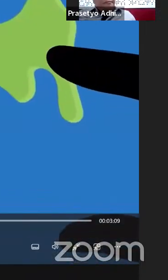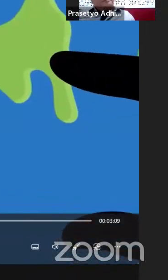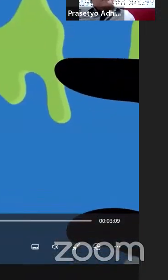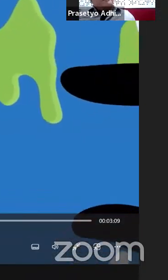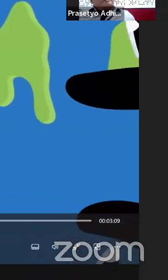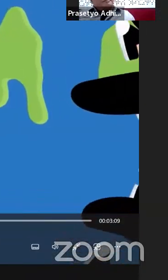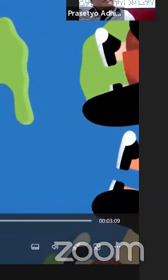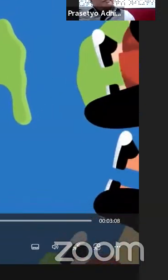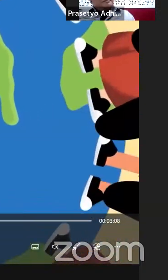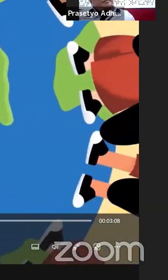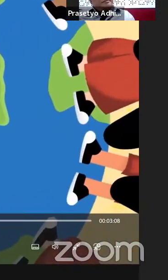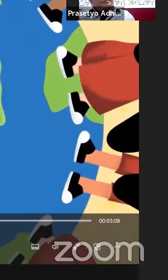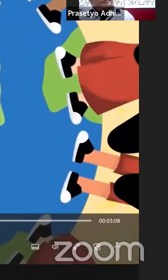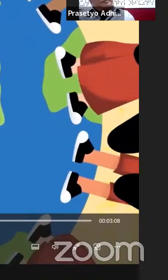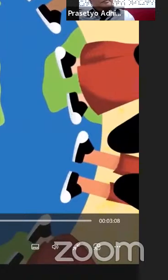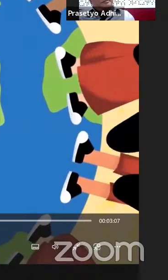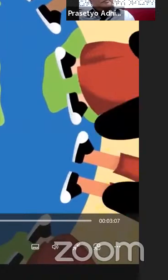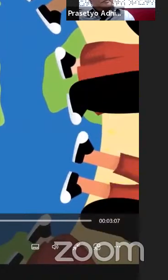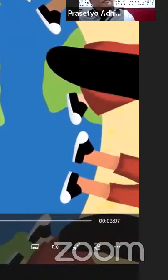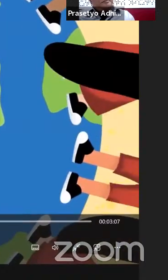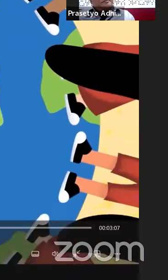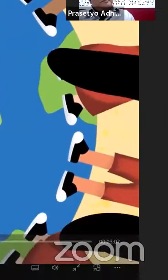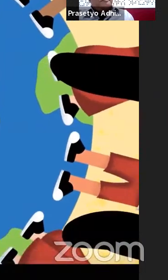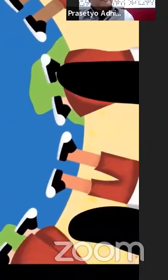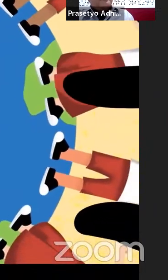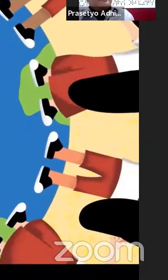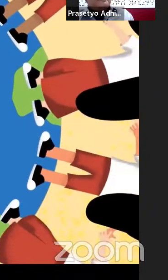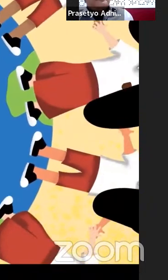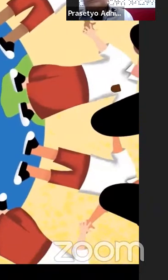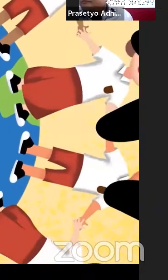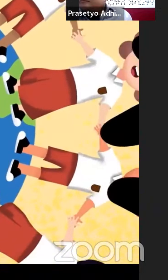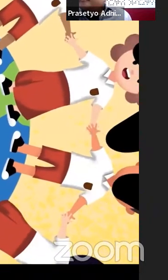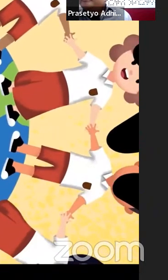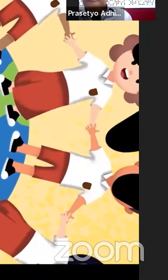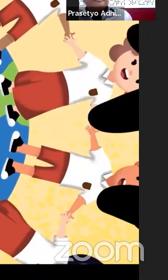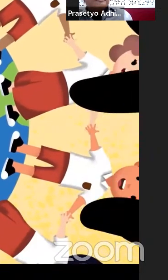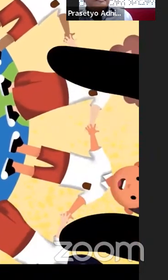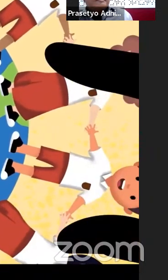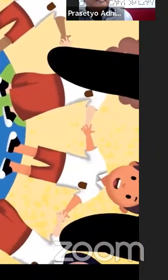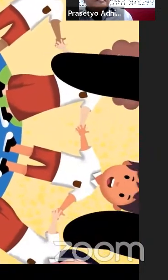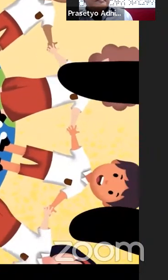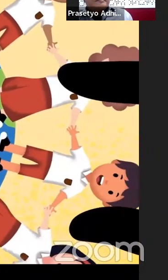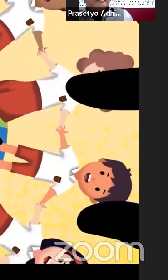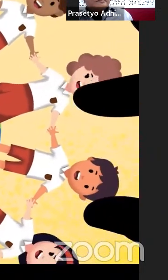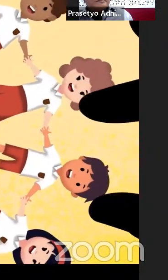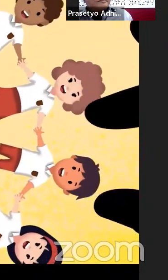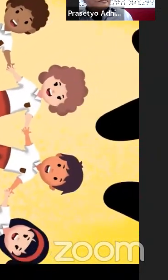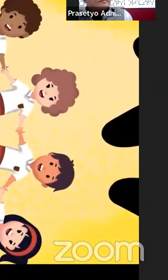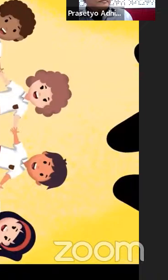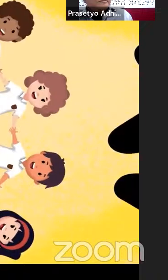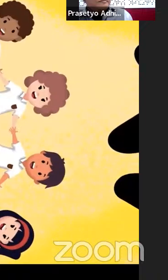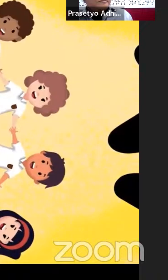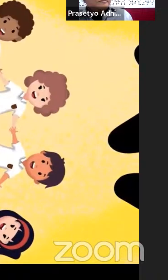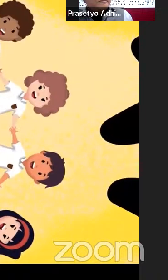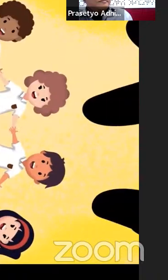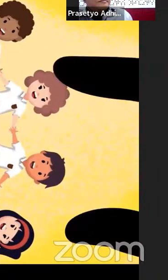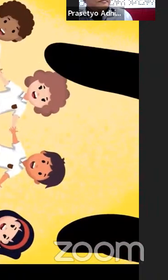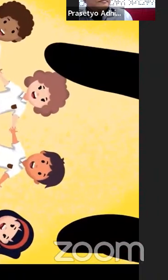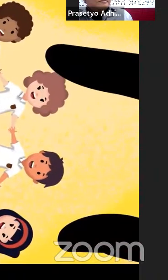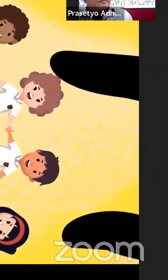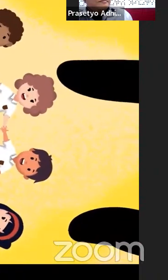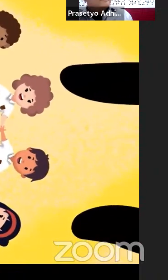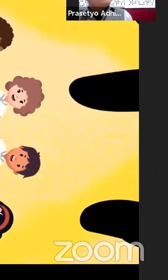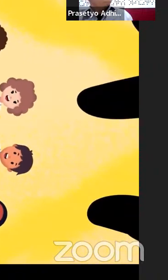Sejak tahun 1919, Save the Children sudah mempelopori gerakan global pertama untuk anak-anak. Merancang deklarasi hak-hak